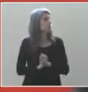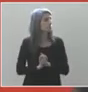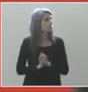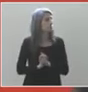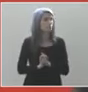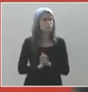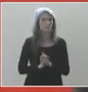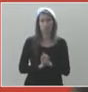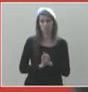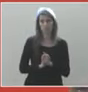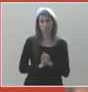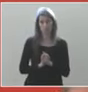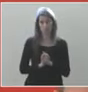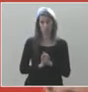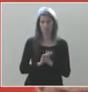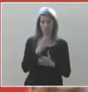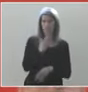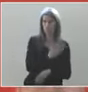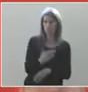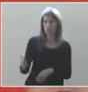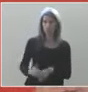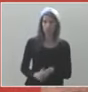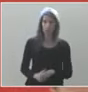Bonjour, bonjour tout le monde.